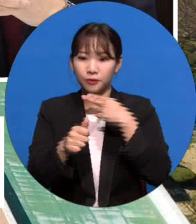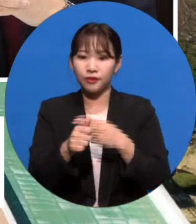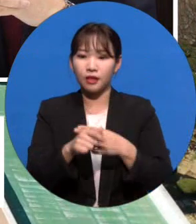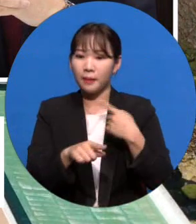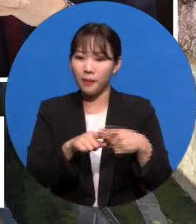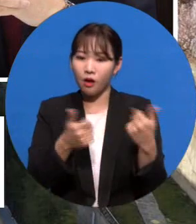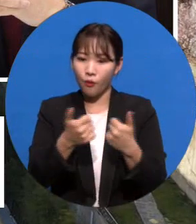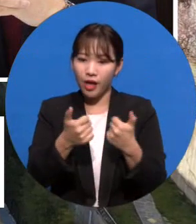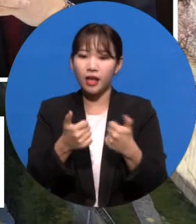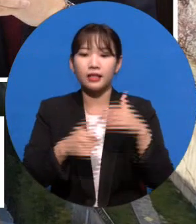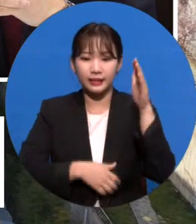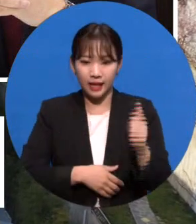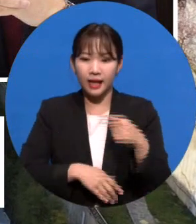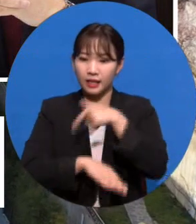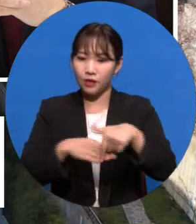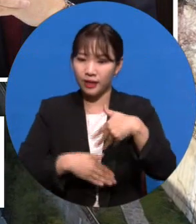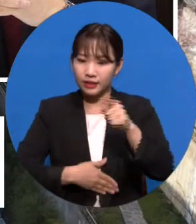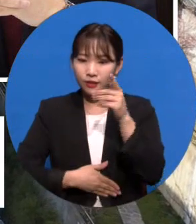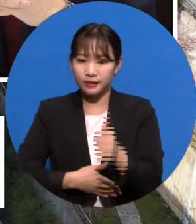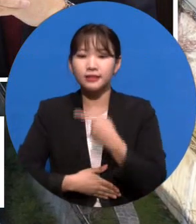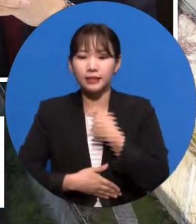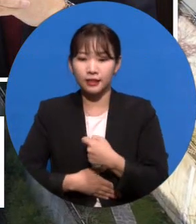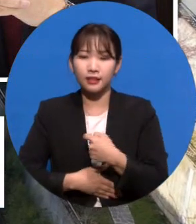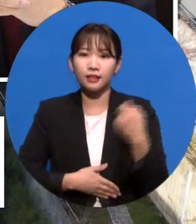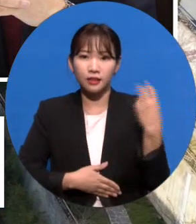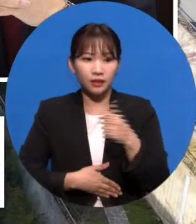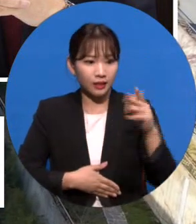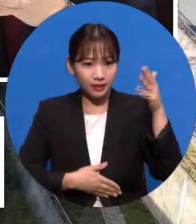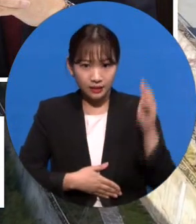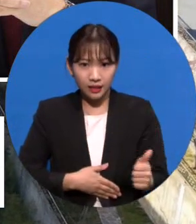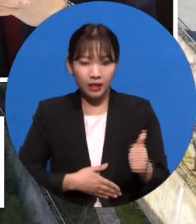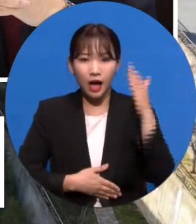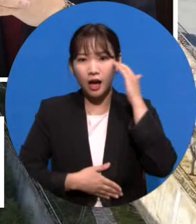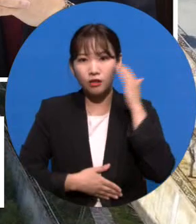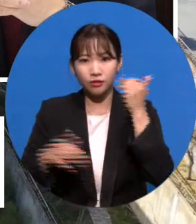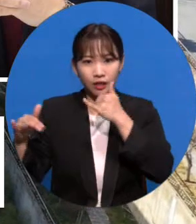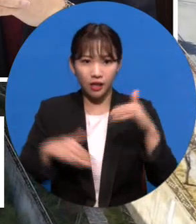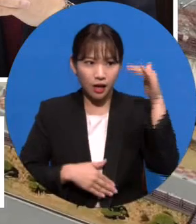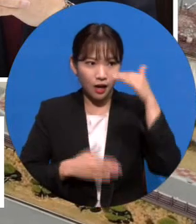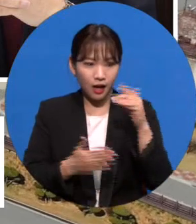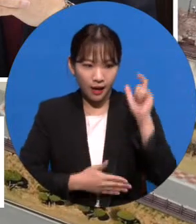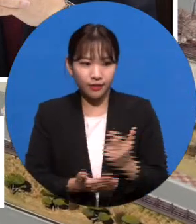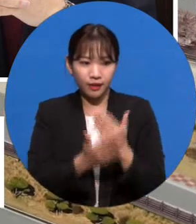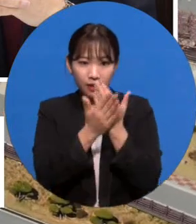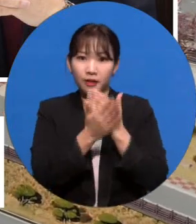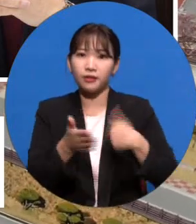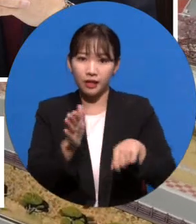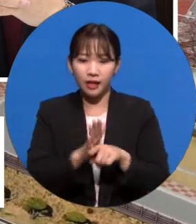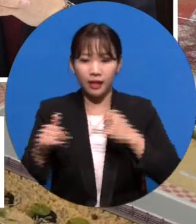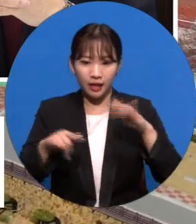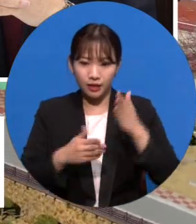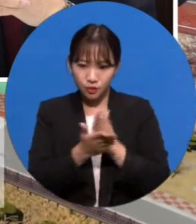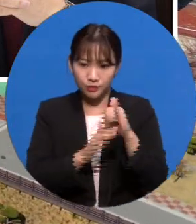평의회의 의장 과 기획처장 등을 맡았습니다 한 총장은 우리나라 해양 강국 부흥을 위한 해양 전문